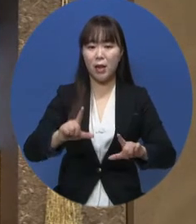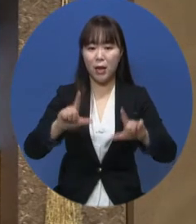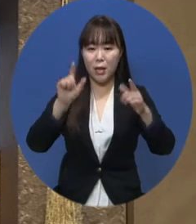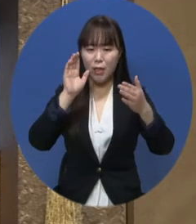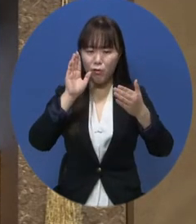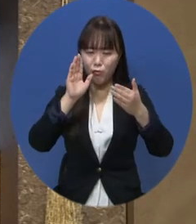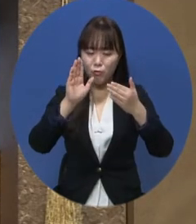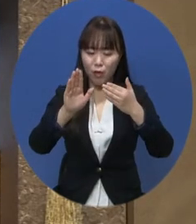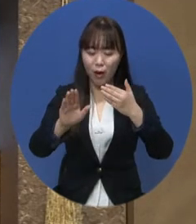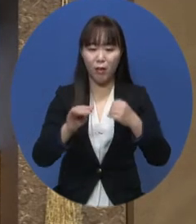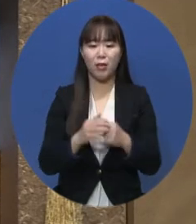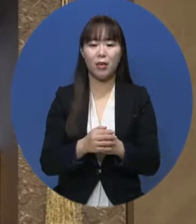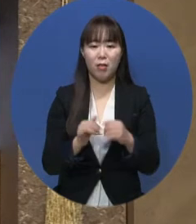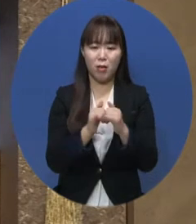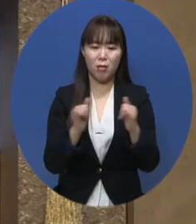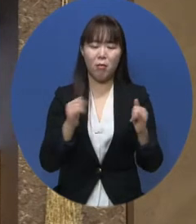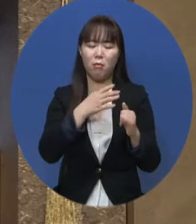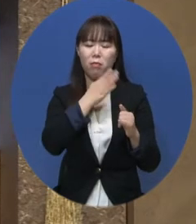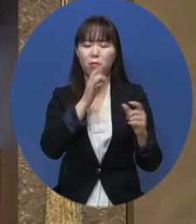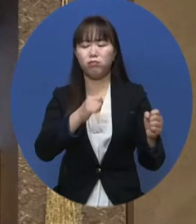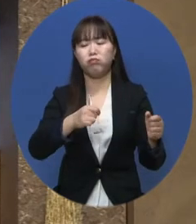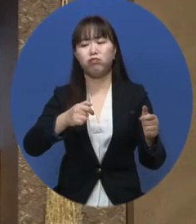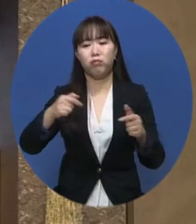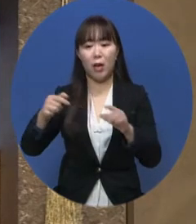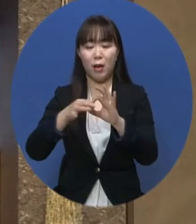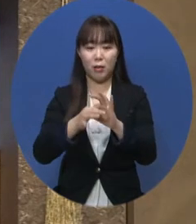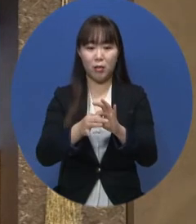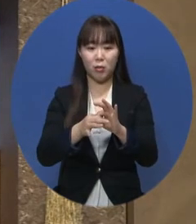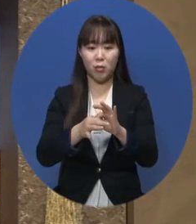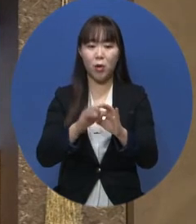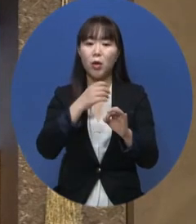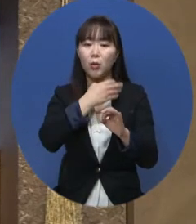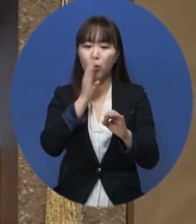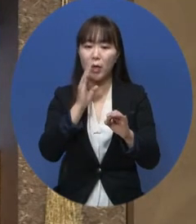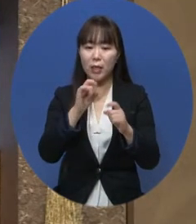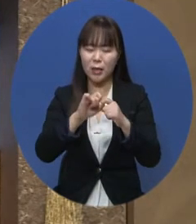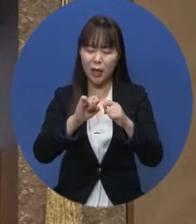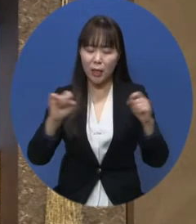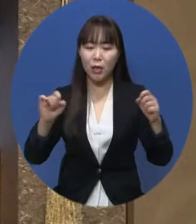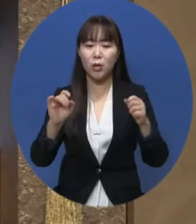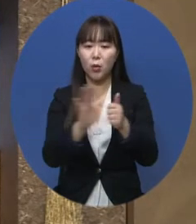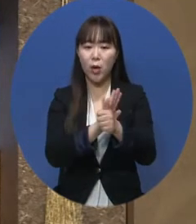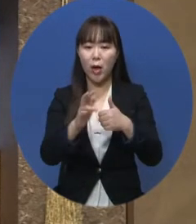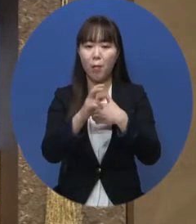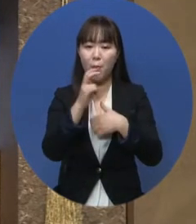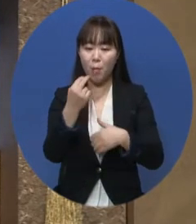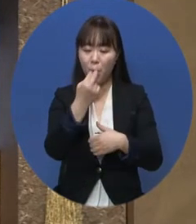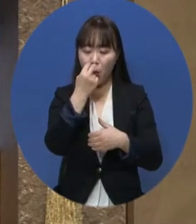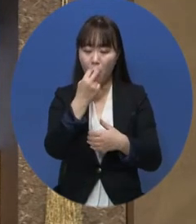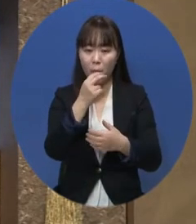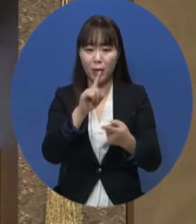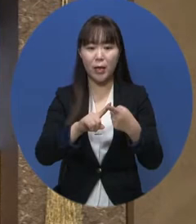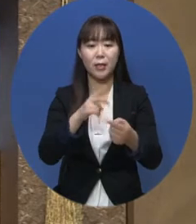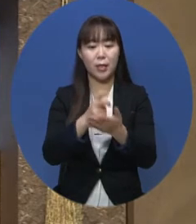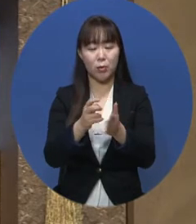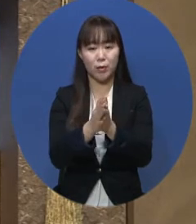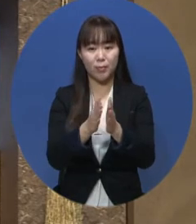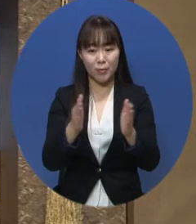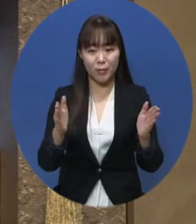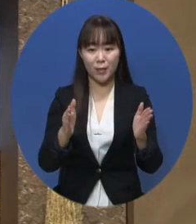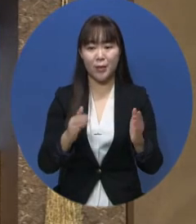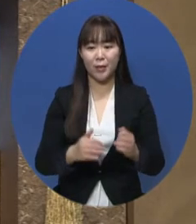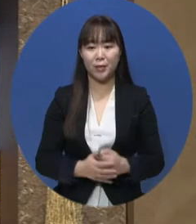이후에 인구 고령화에 따라서 노인 장기 요양 보험 제도를 시작을 했습니다. 네. 그때